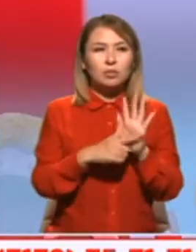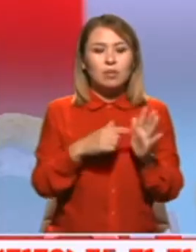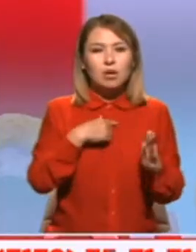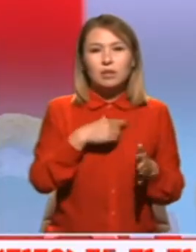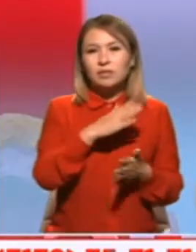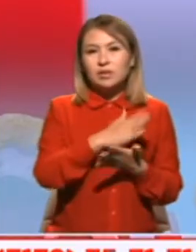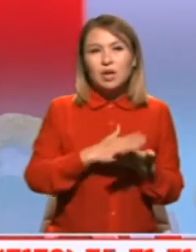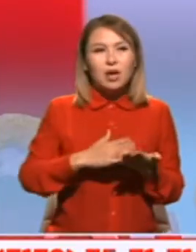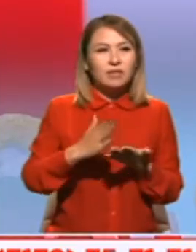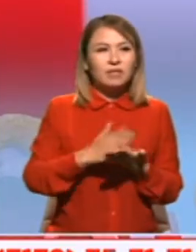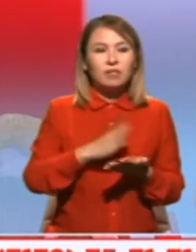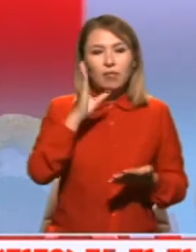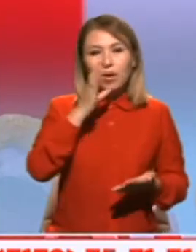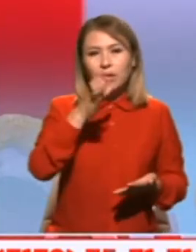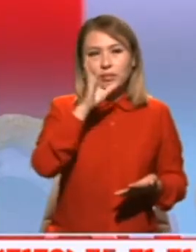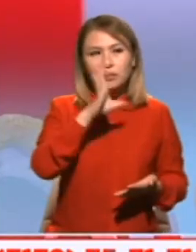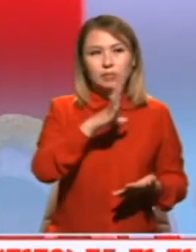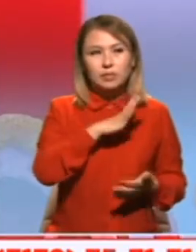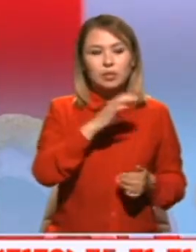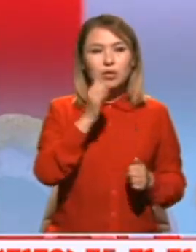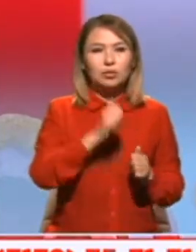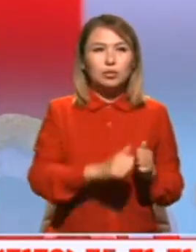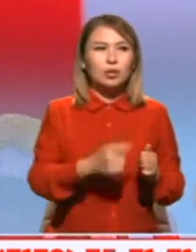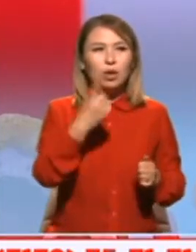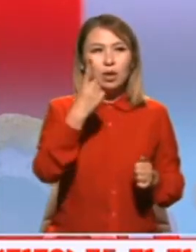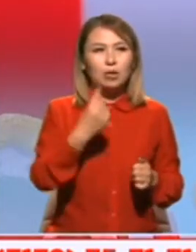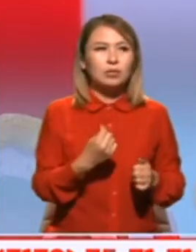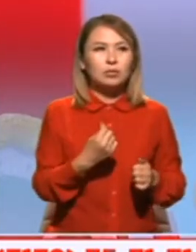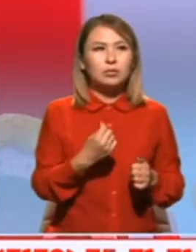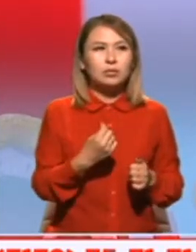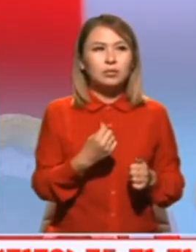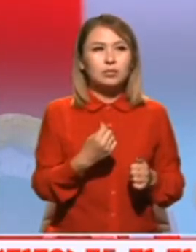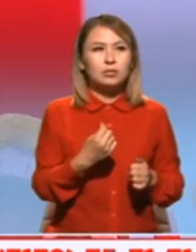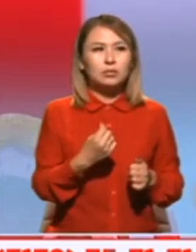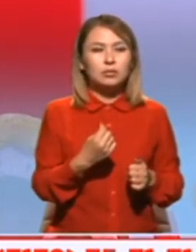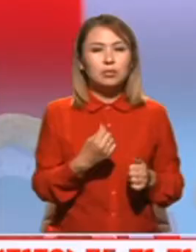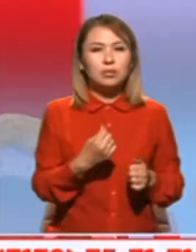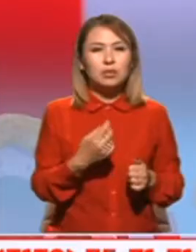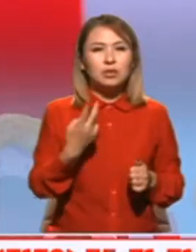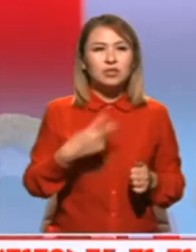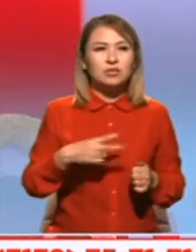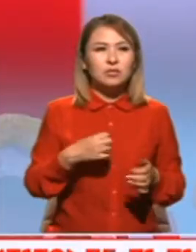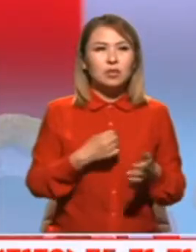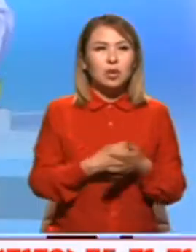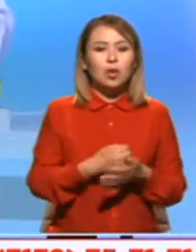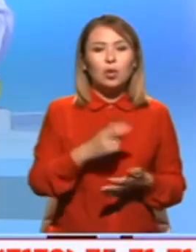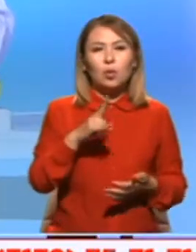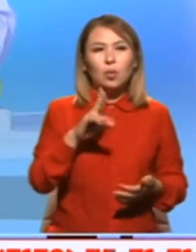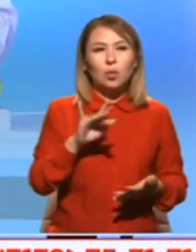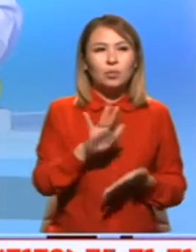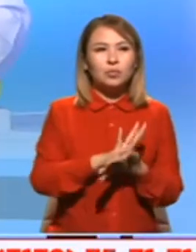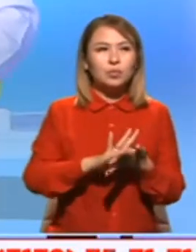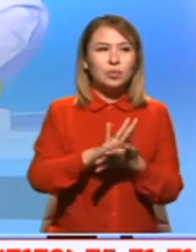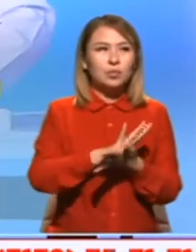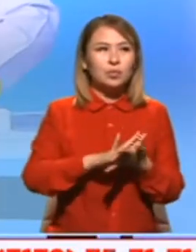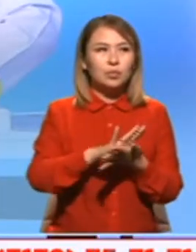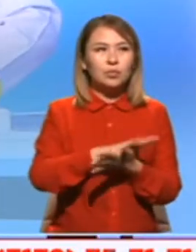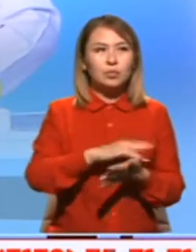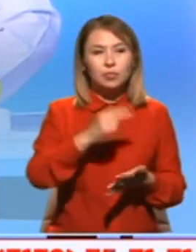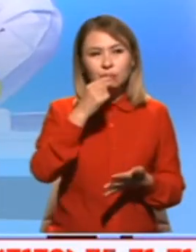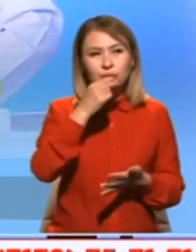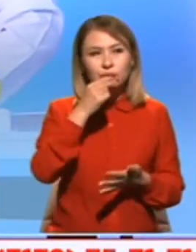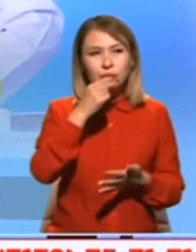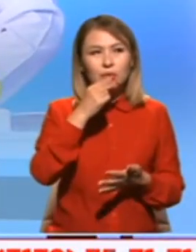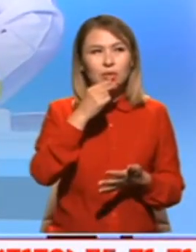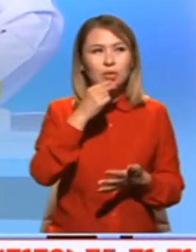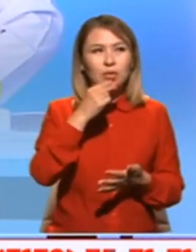ішпеймін, бірақ күнделікті құрт жеймін. Бір күнде өтірік айтпасам бір 20-ға дейін жеймін, 10-15 құрт спокойно жеп